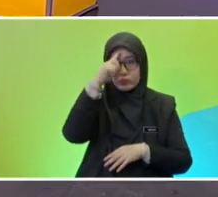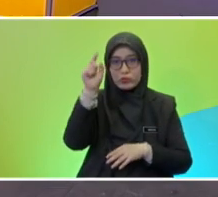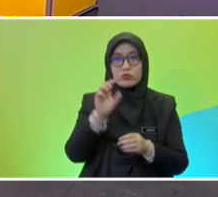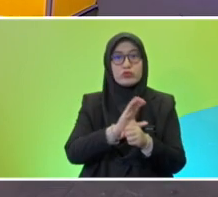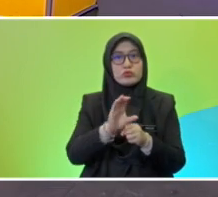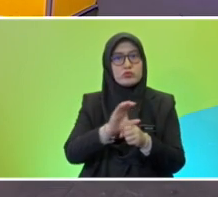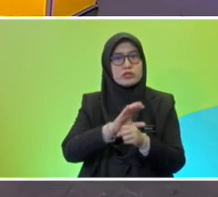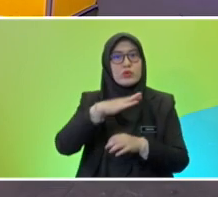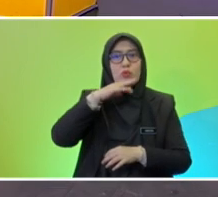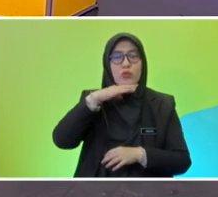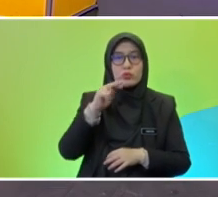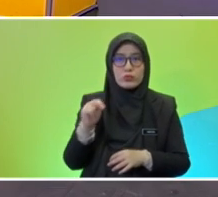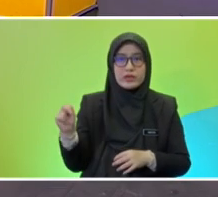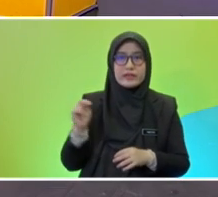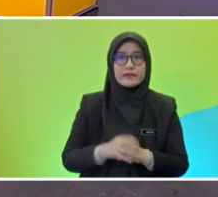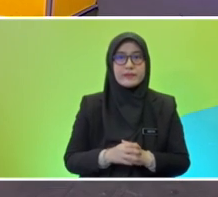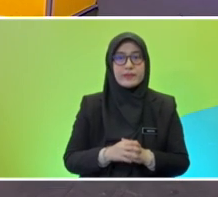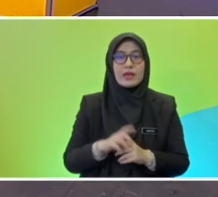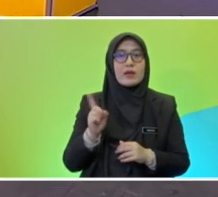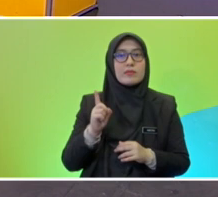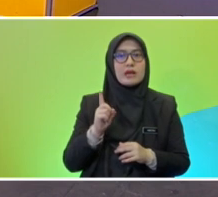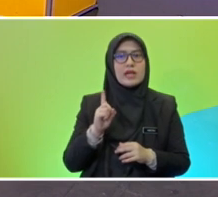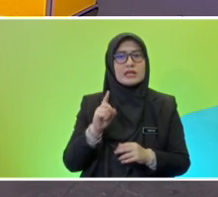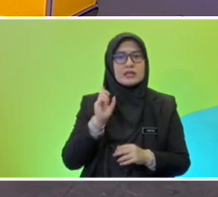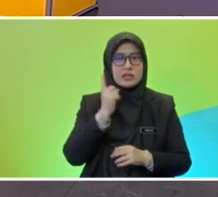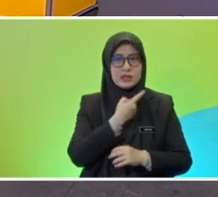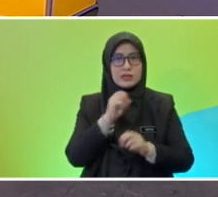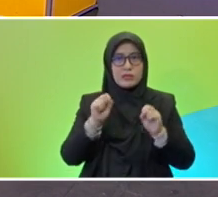enggak mau kita jumpa